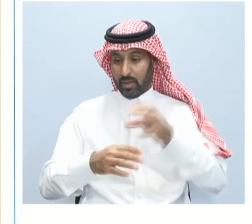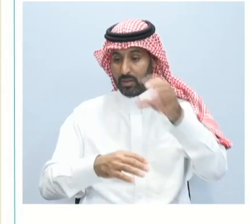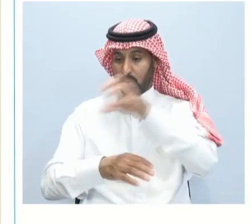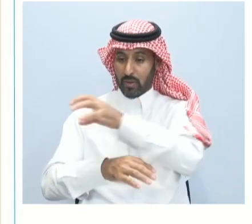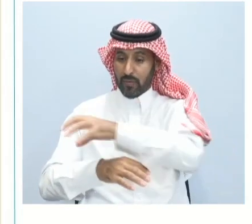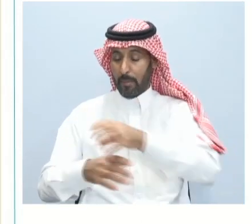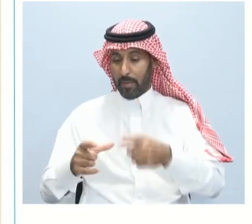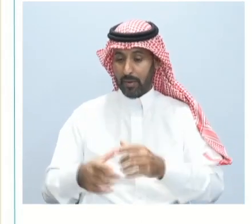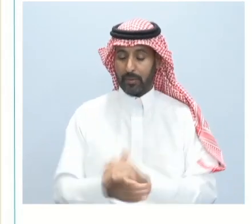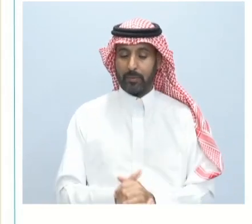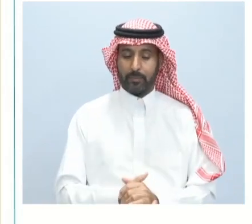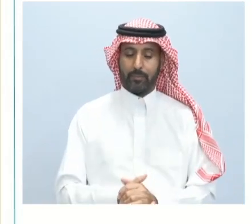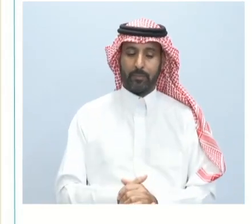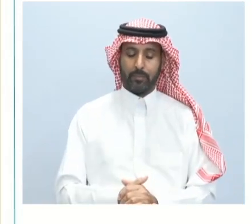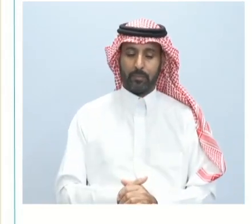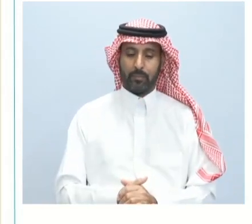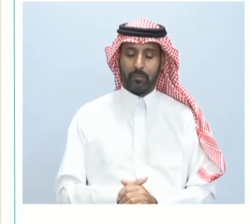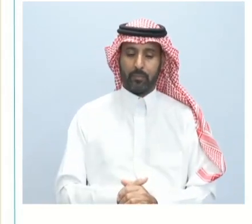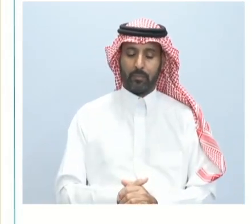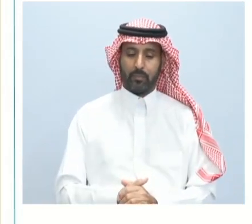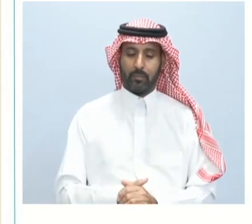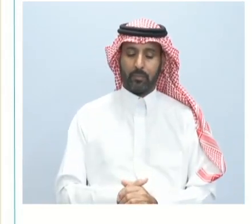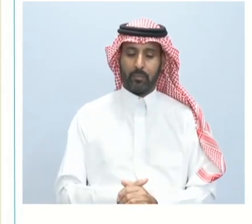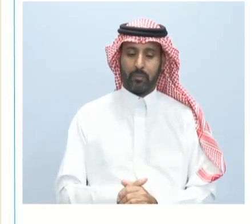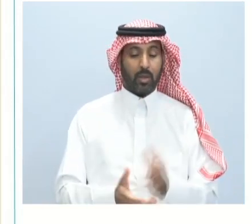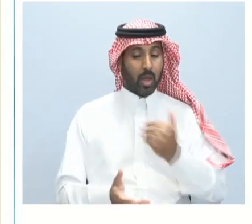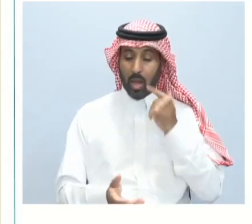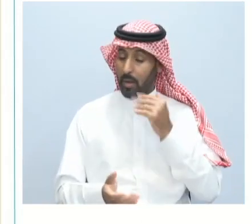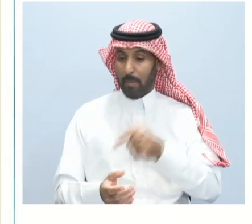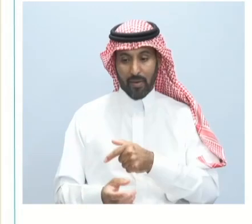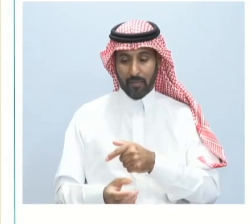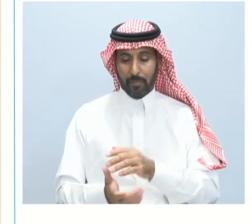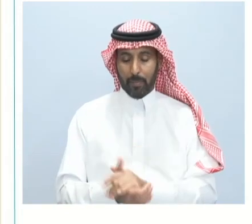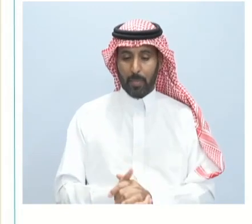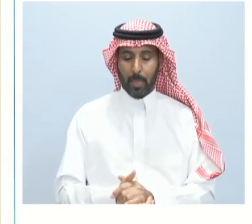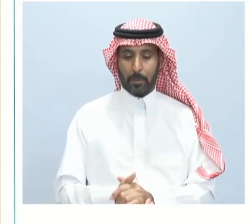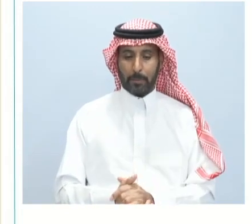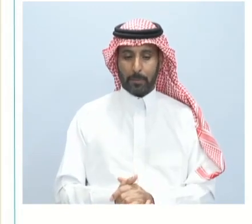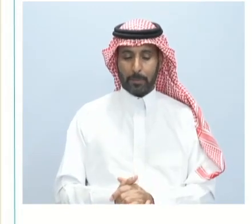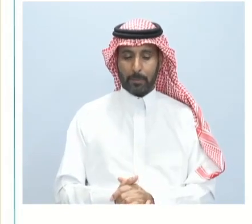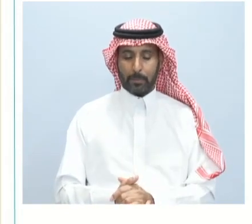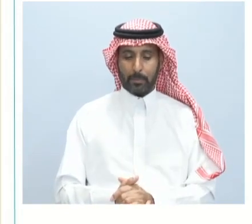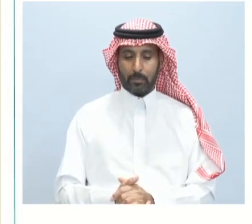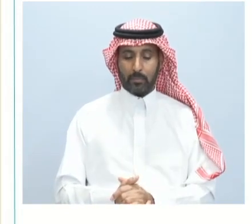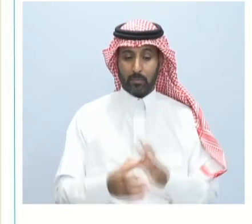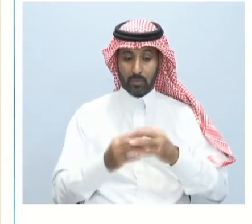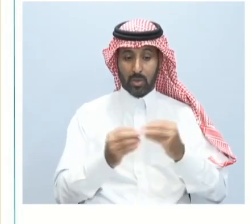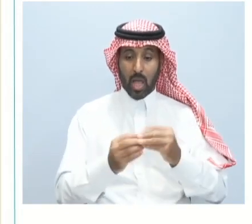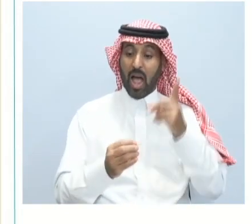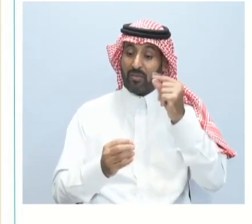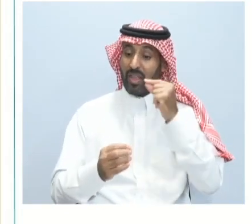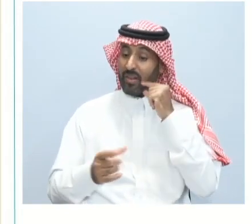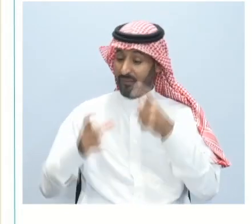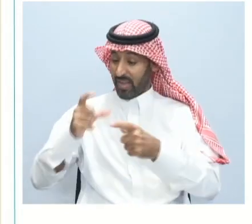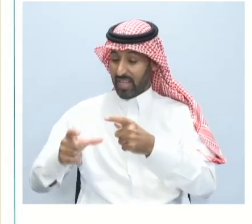توزيعها بشكل عشوائي هذه المهارات التي الى الان لم تغطى في الفريق هنا عرفنا متغير